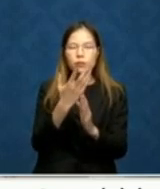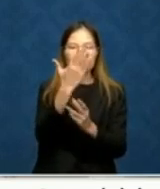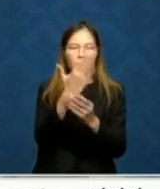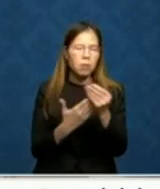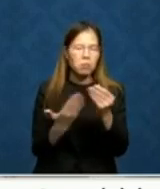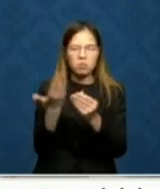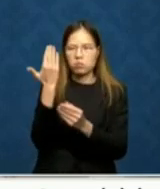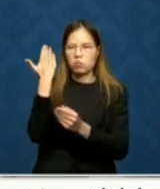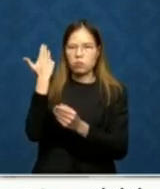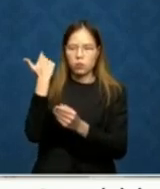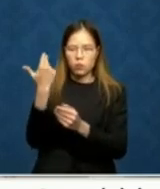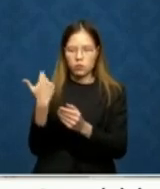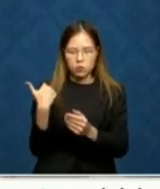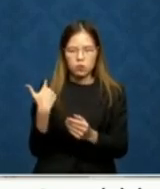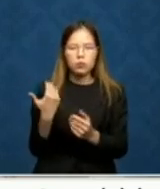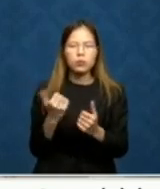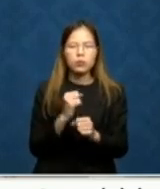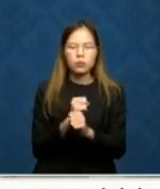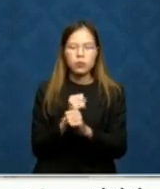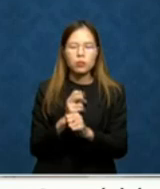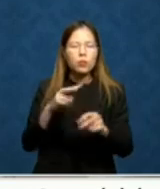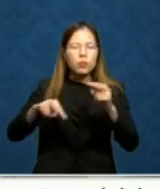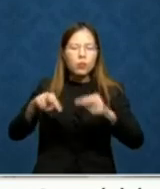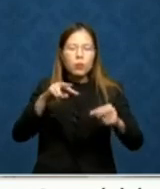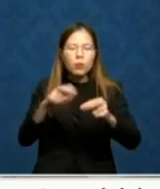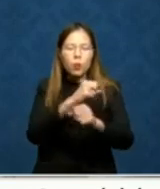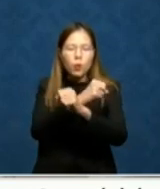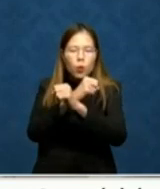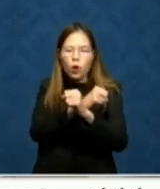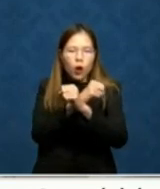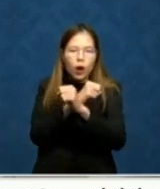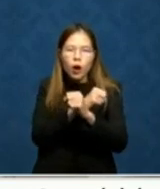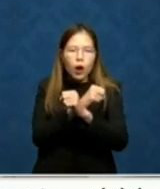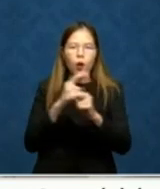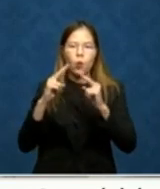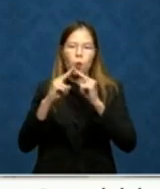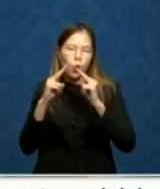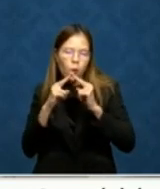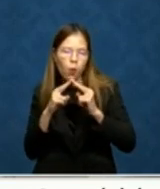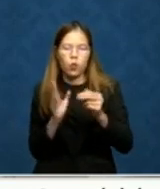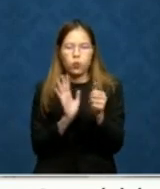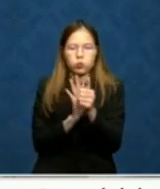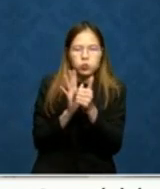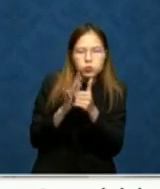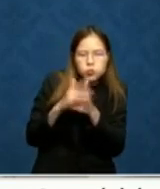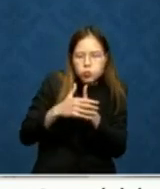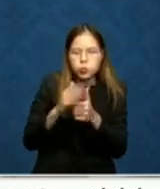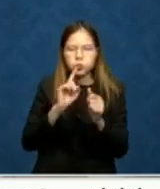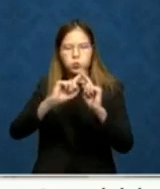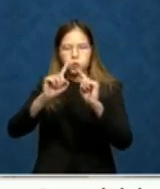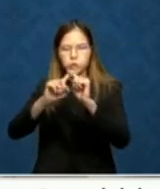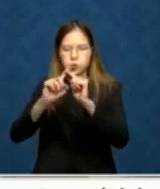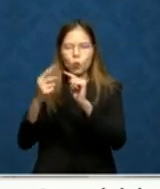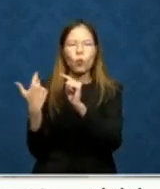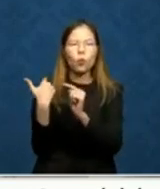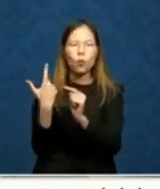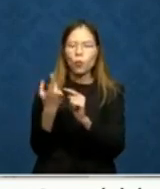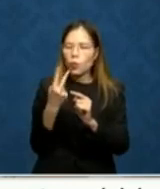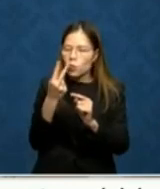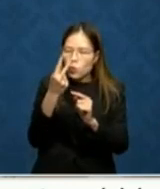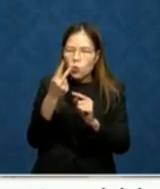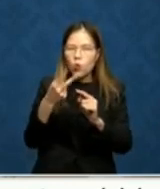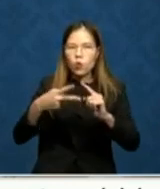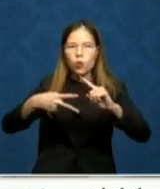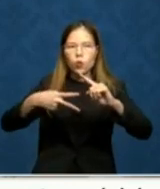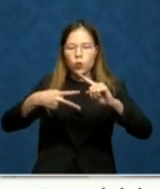ดที่แล้วที่ได้มีการทำการศึกษาการป้องกันการข่มขืนกระทำชำเราซึ่งในขณะนั้นเนี่ยเป็นการเล่มศึกษาซึ่งเรามีอยู่